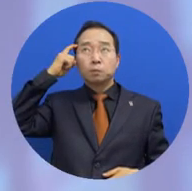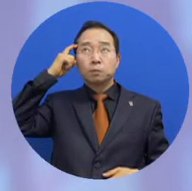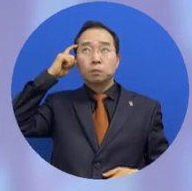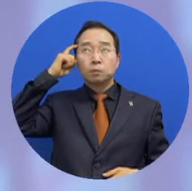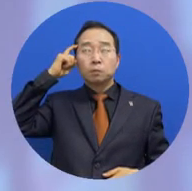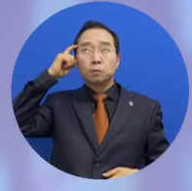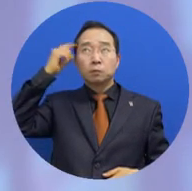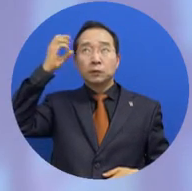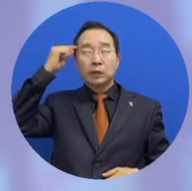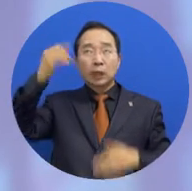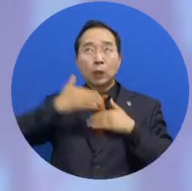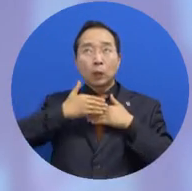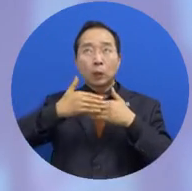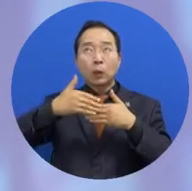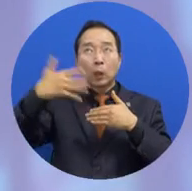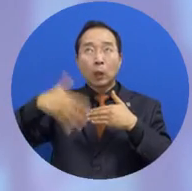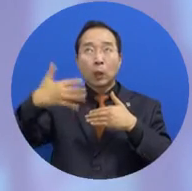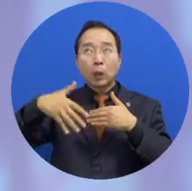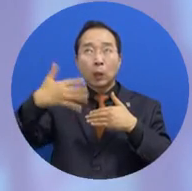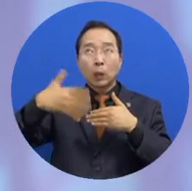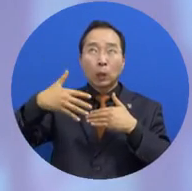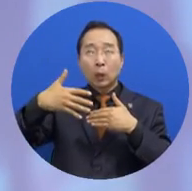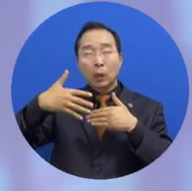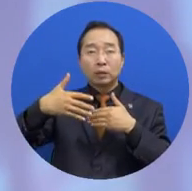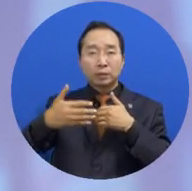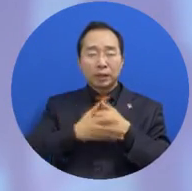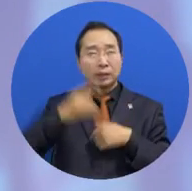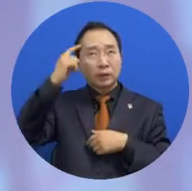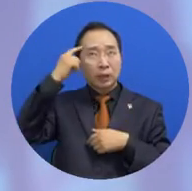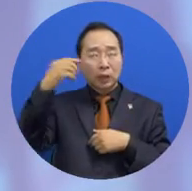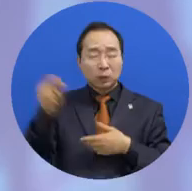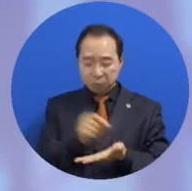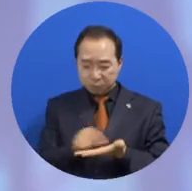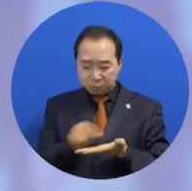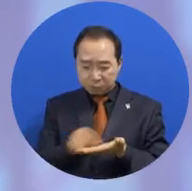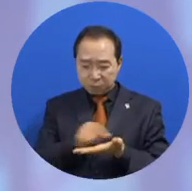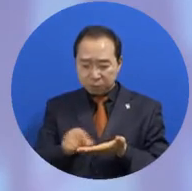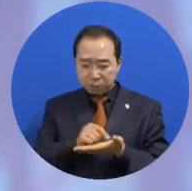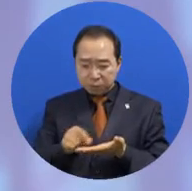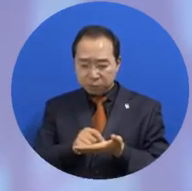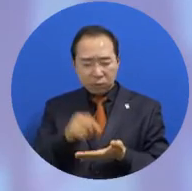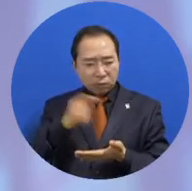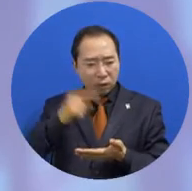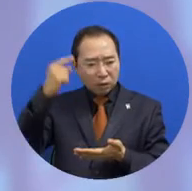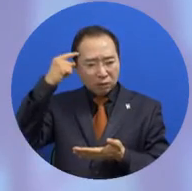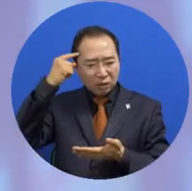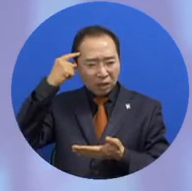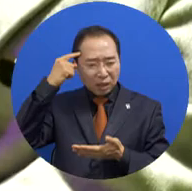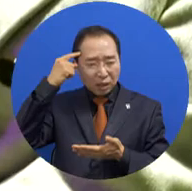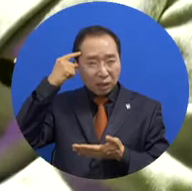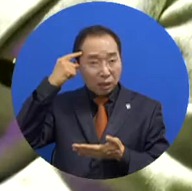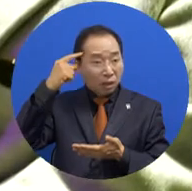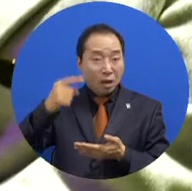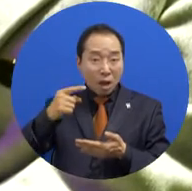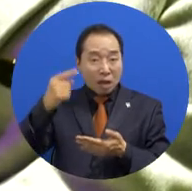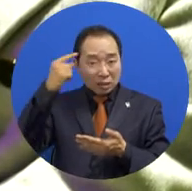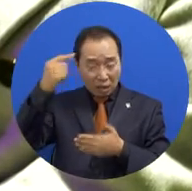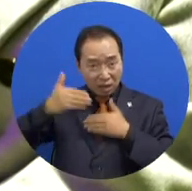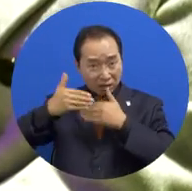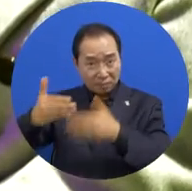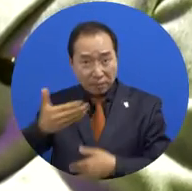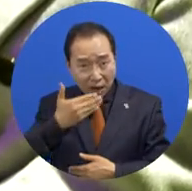이렇게 잘 이렇게 조리가 잡혀 있지가 않기 때문에 내 생각을 그냥 쓴다 그러면 정말 의식의